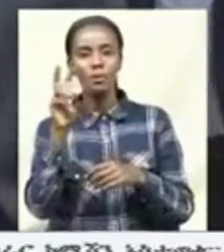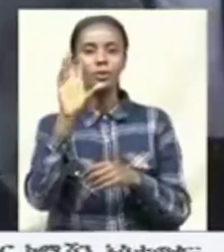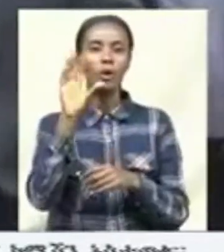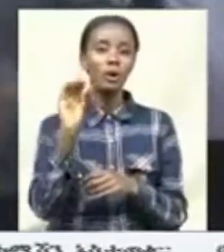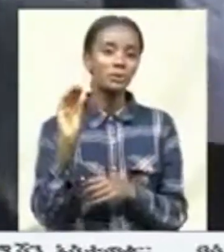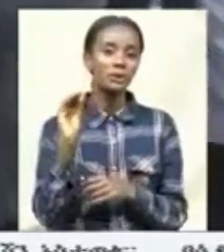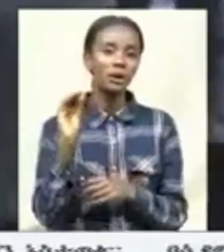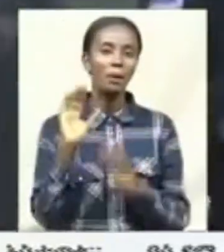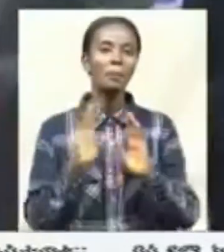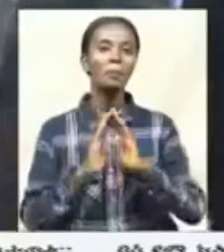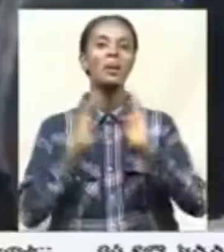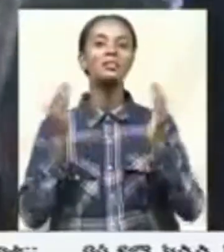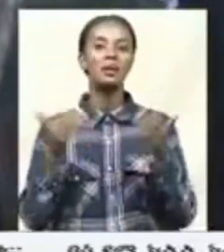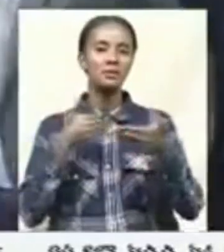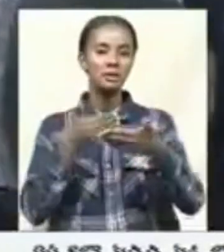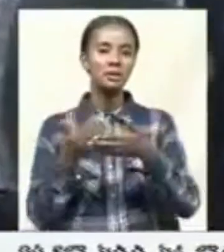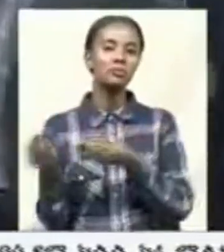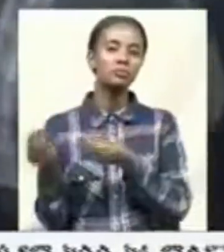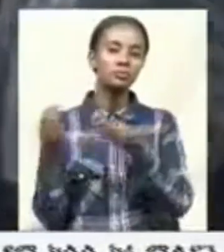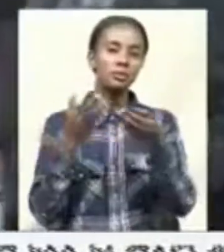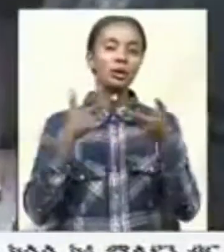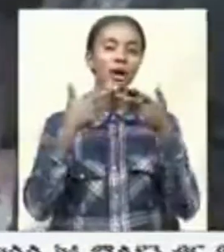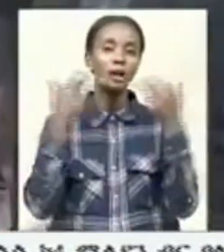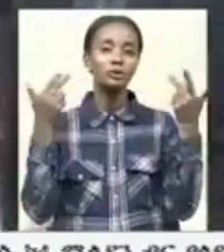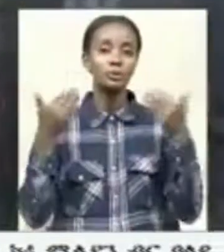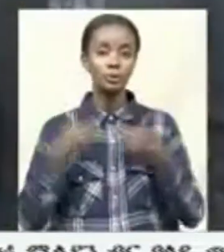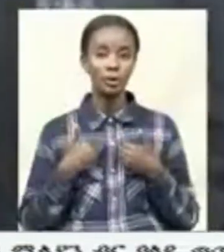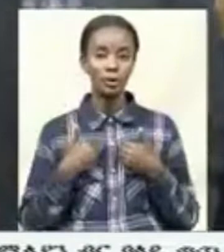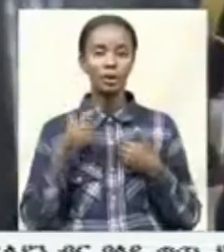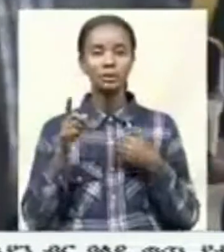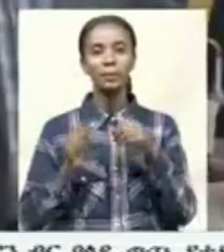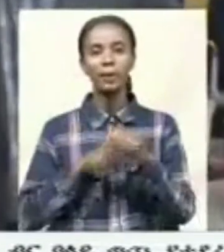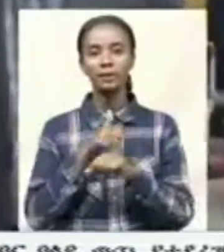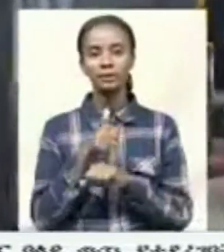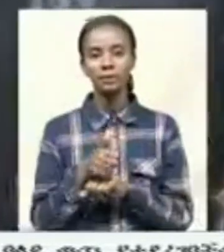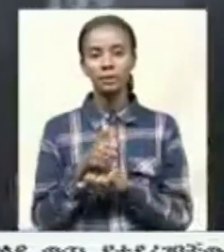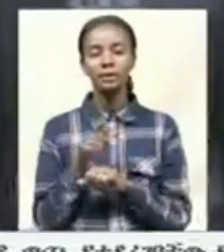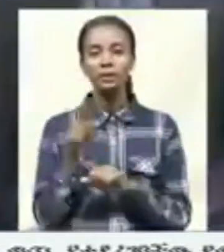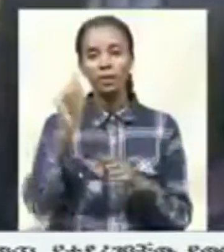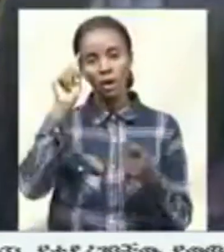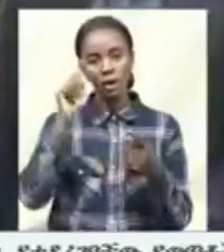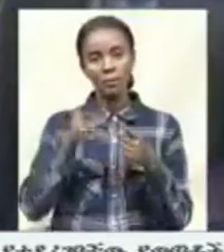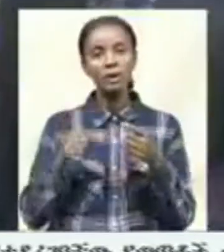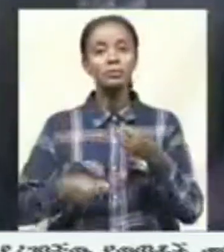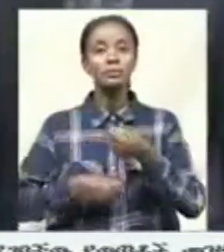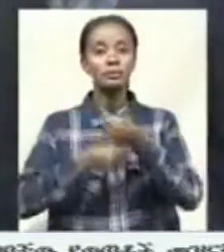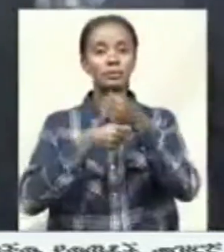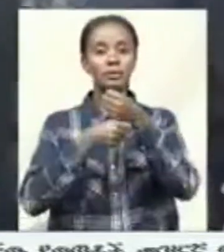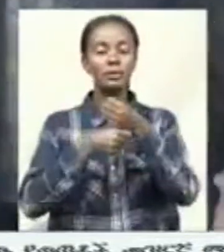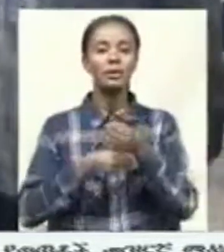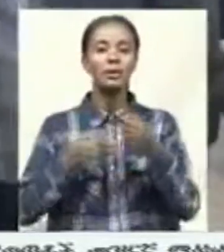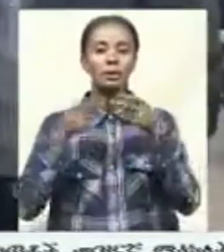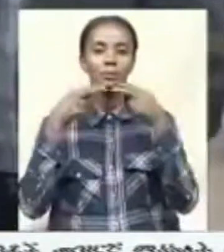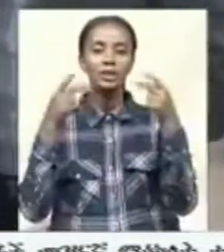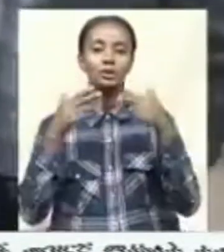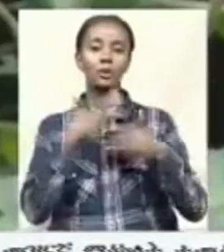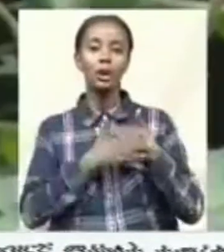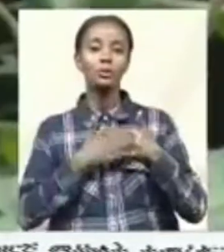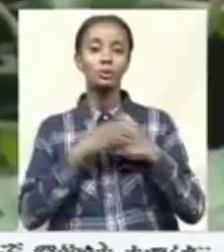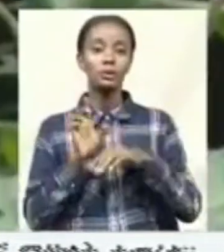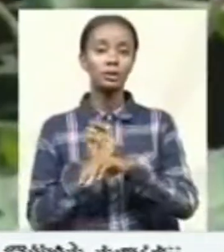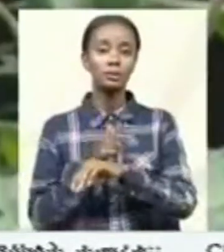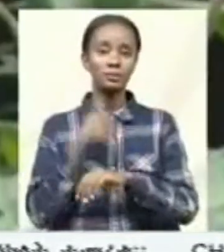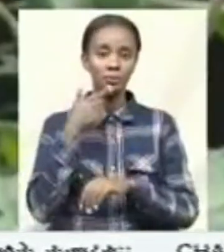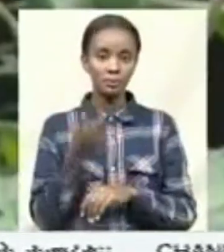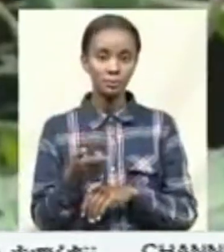250 መጻሕፍት ድረስ ያመጡ ጋዜጠኞች አሉ። ከዛ ባሻገር ግን ይሄንን ዓላማ በመደገፍ የፕሬስ ወዳጆች ቀን የሚል አዘጋጅተን